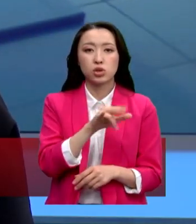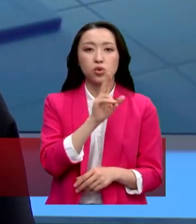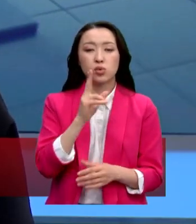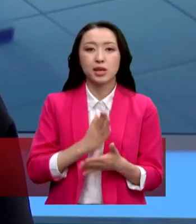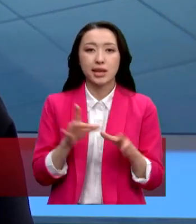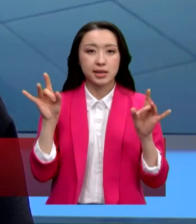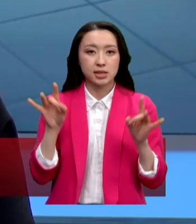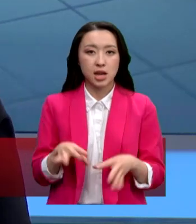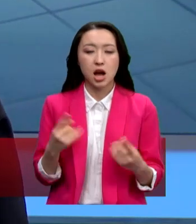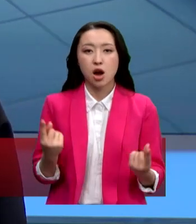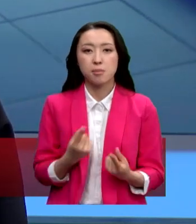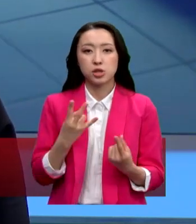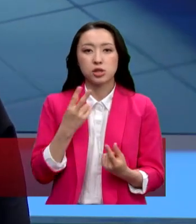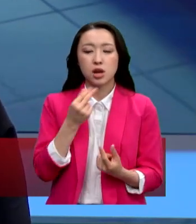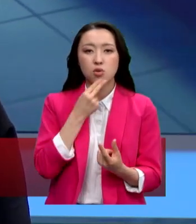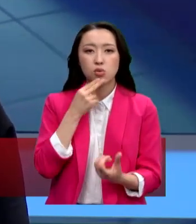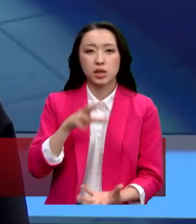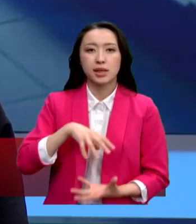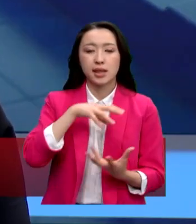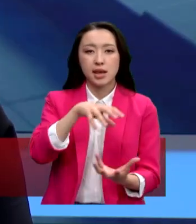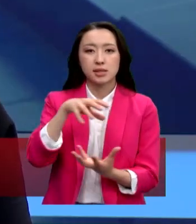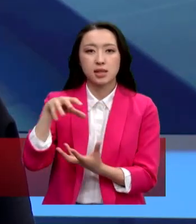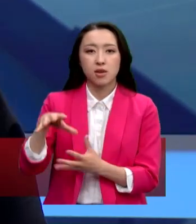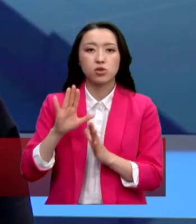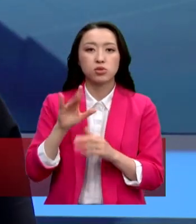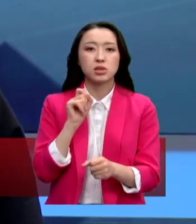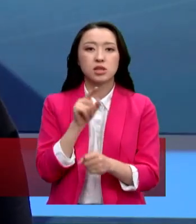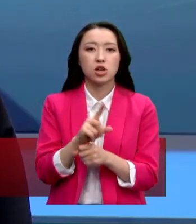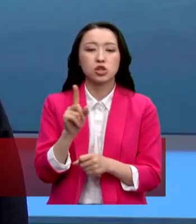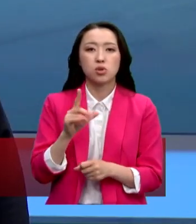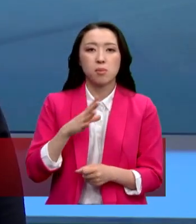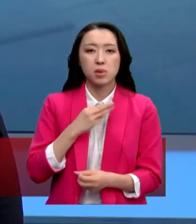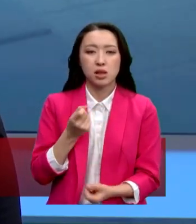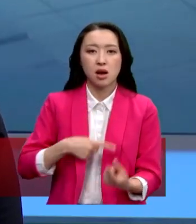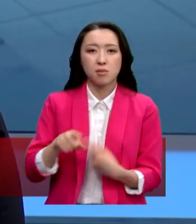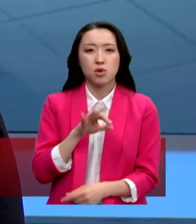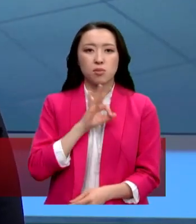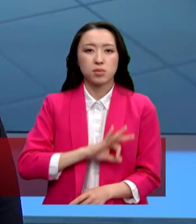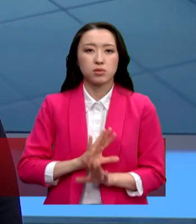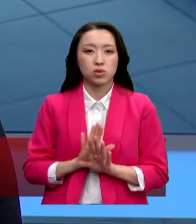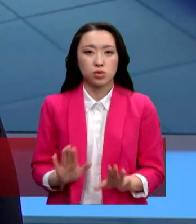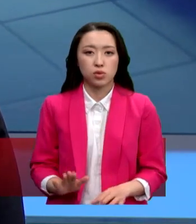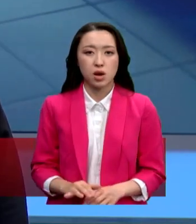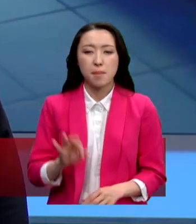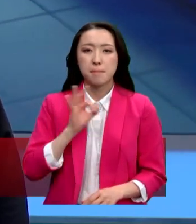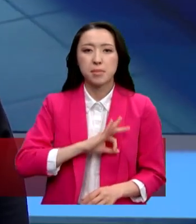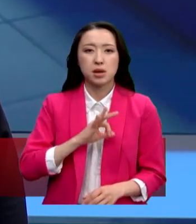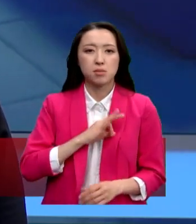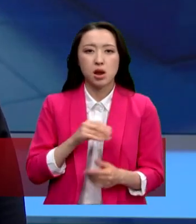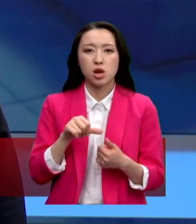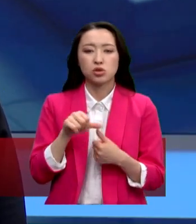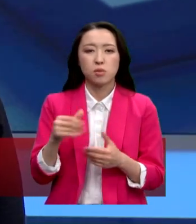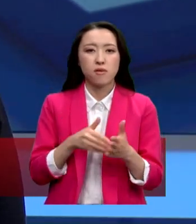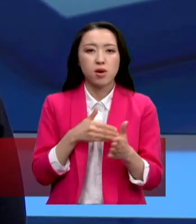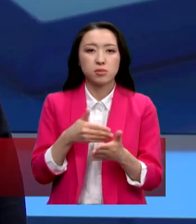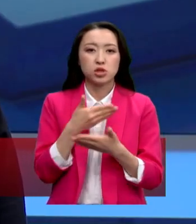обычно на доставку блюда заказывают только для того, чтобы был оборот продуктов. То есть прибыли там особо нет? Нет, там нет вообще